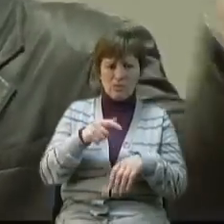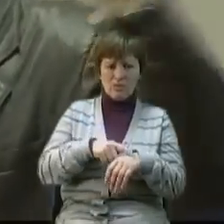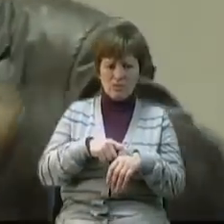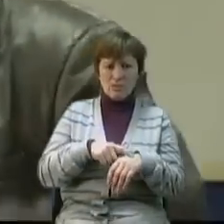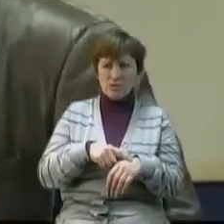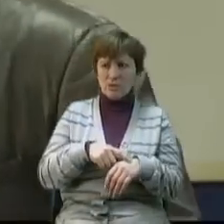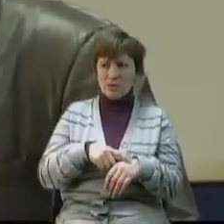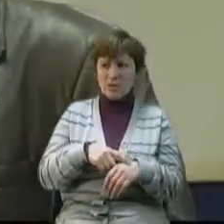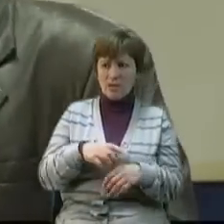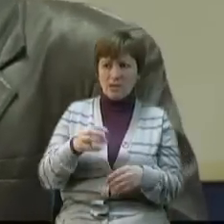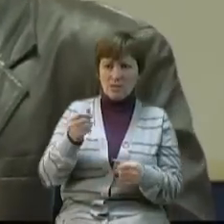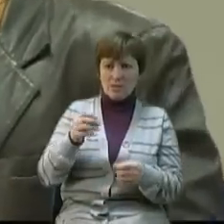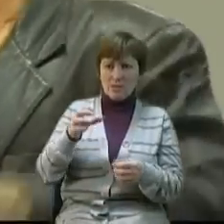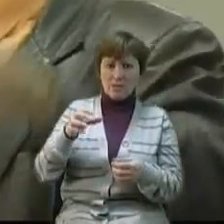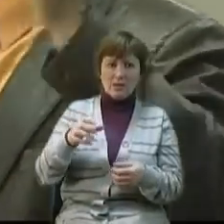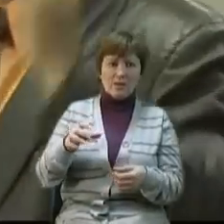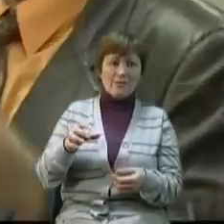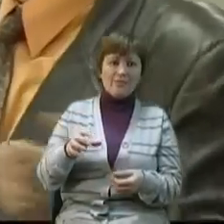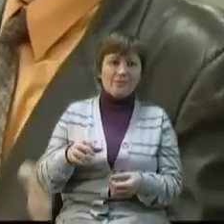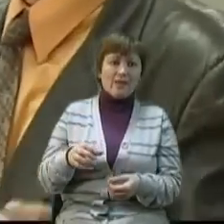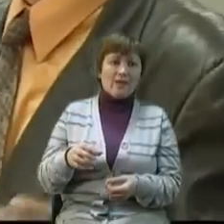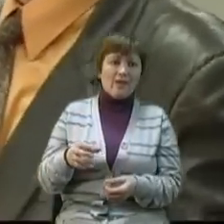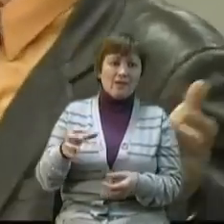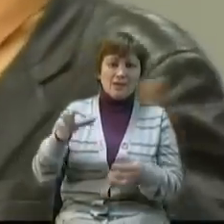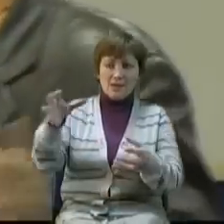смотри, получай деньги с этих коммерсантов.